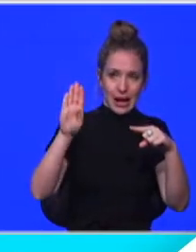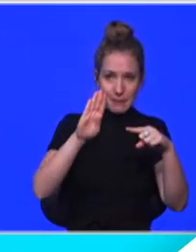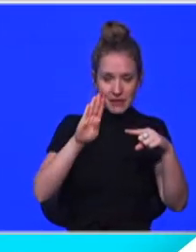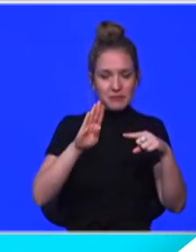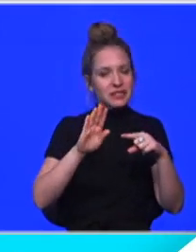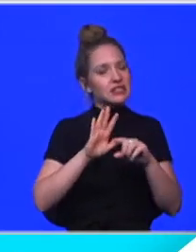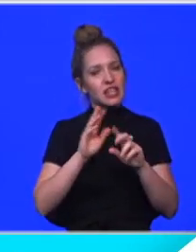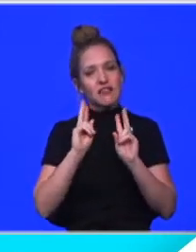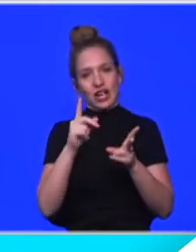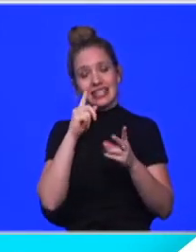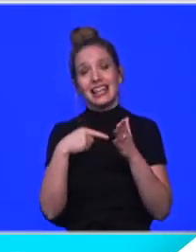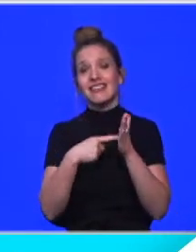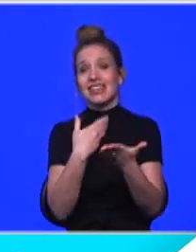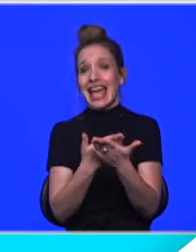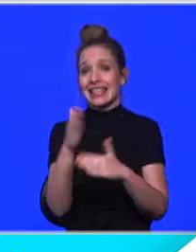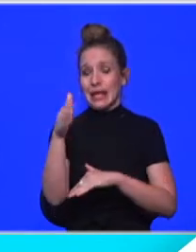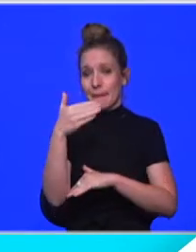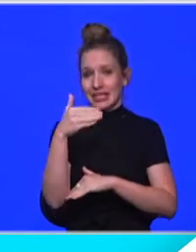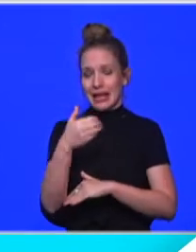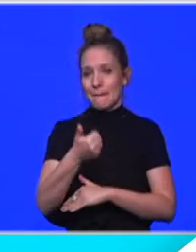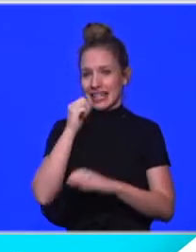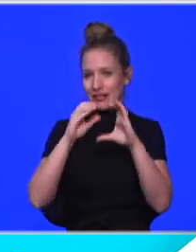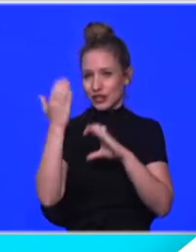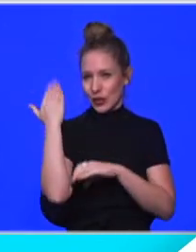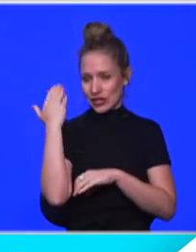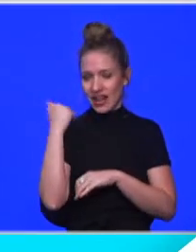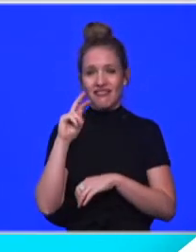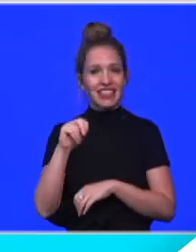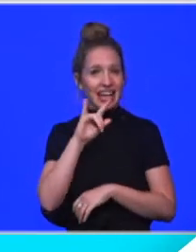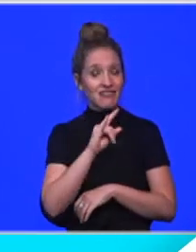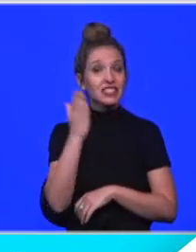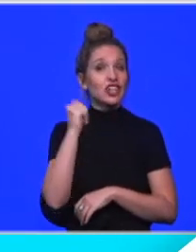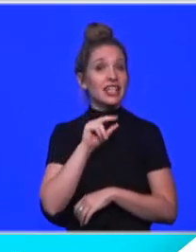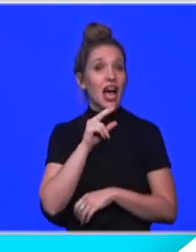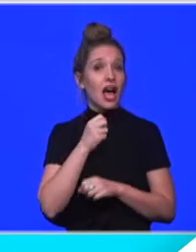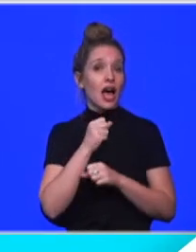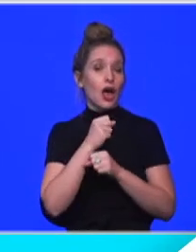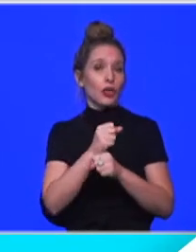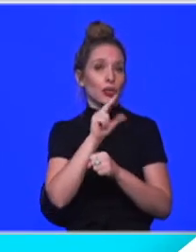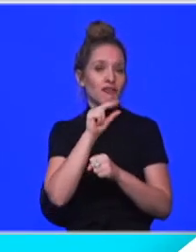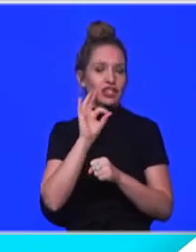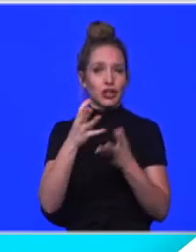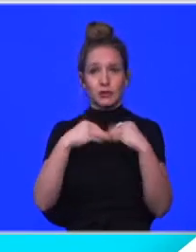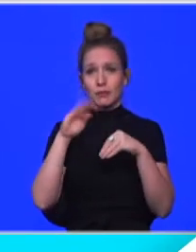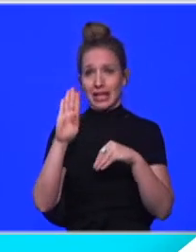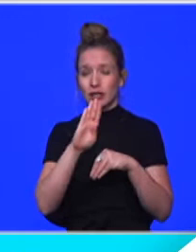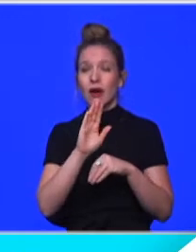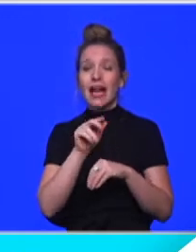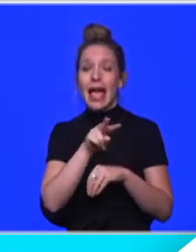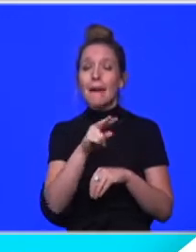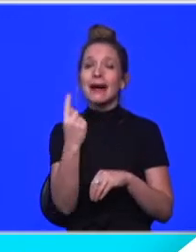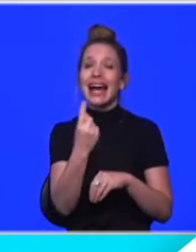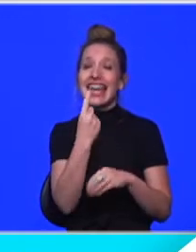שלמה פילבר, שהיה מנכ״ל משרד התקשורת, וניר חפץ, שהיה הדובר של משפחת נתניהו. הם היחידים שיכולים לעשות את הקשר הזה,